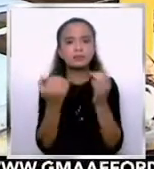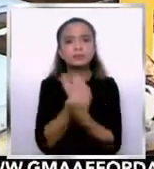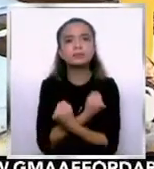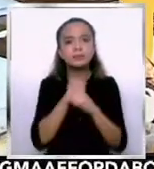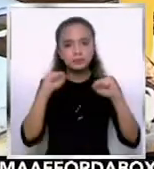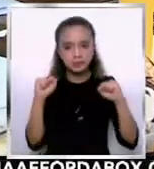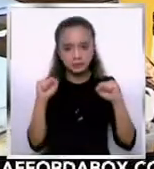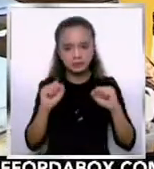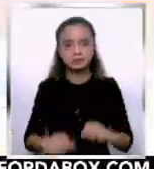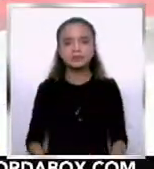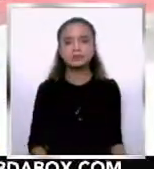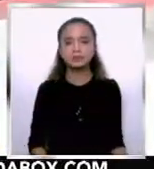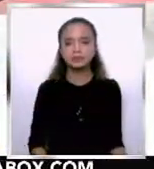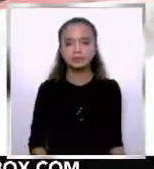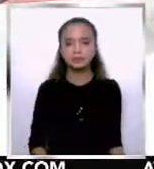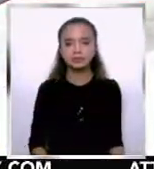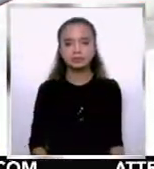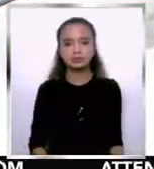24 oras.